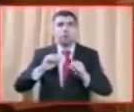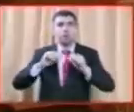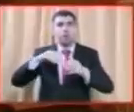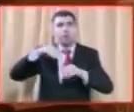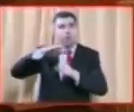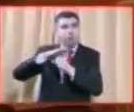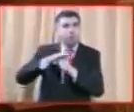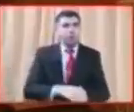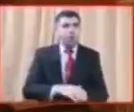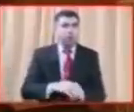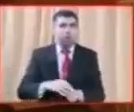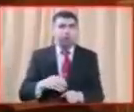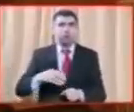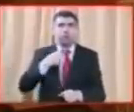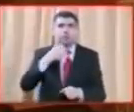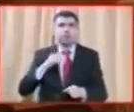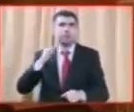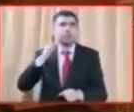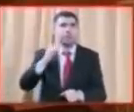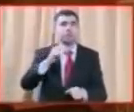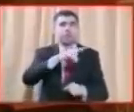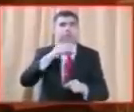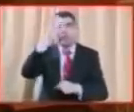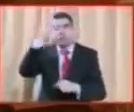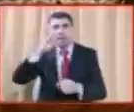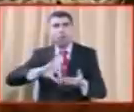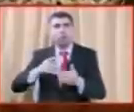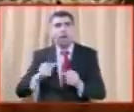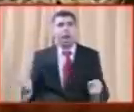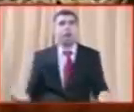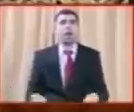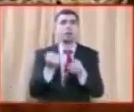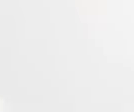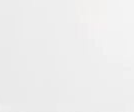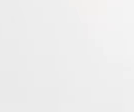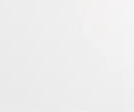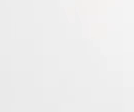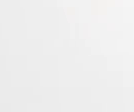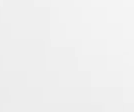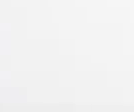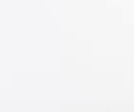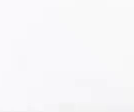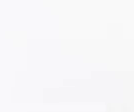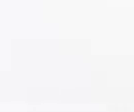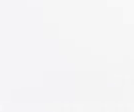ولكن السياسة الجبلية، السياسة الاقتصادية والاجتماعية الجبلية.